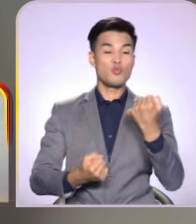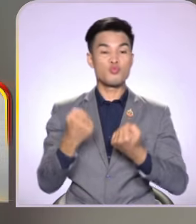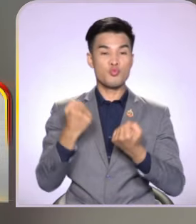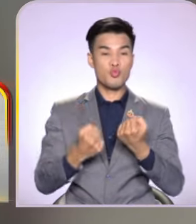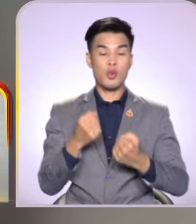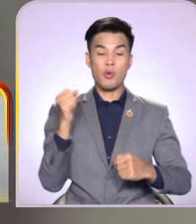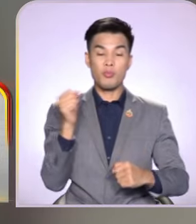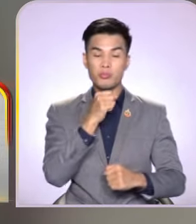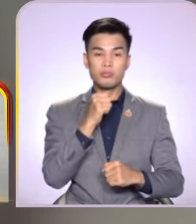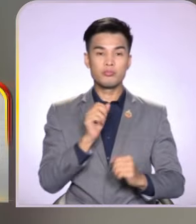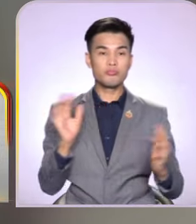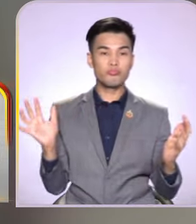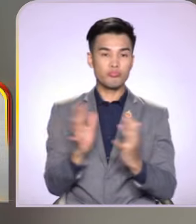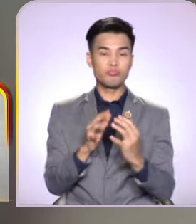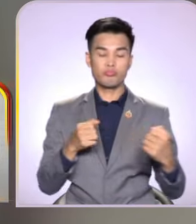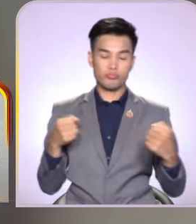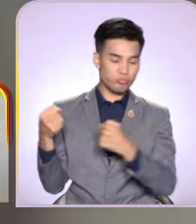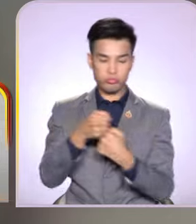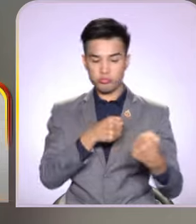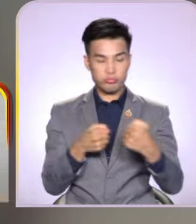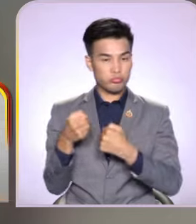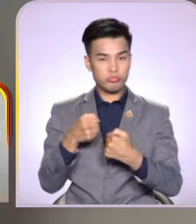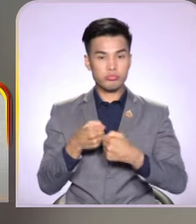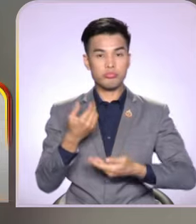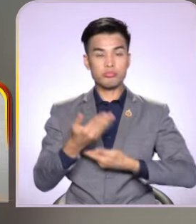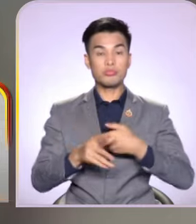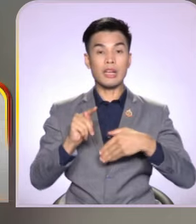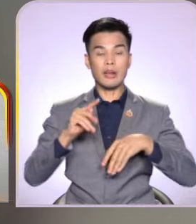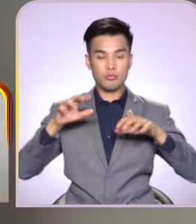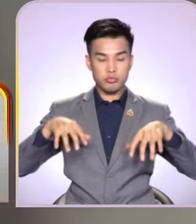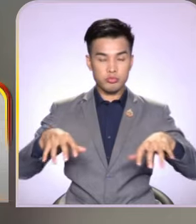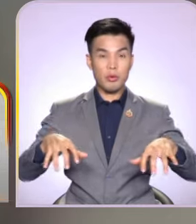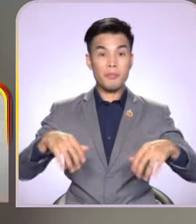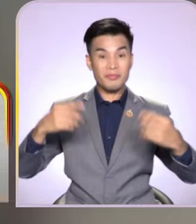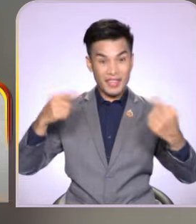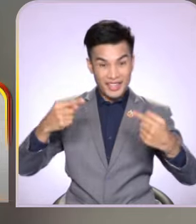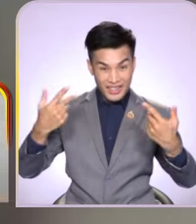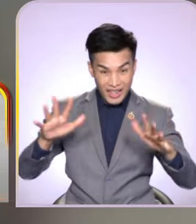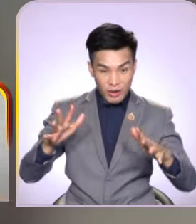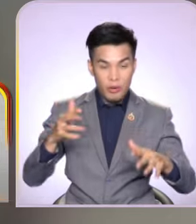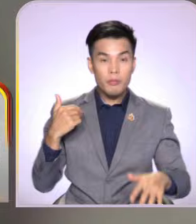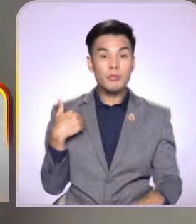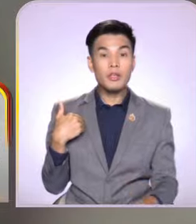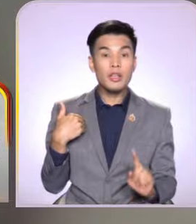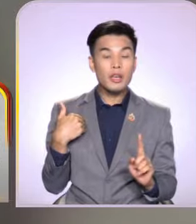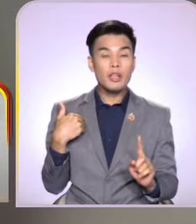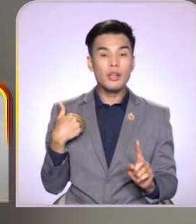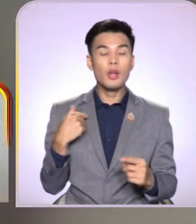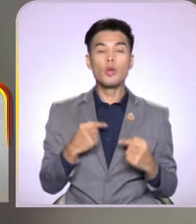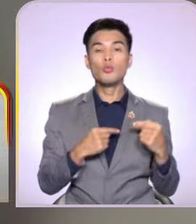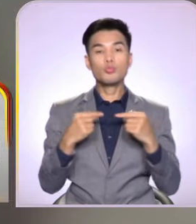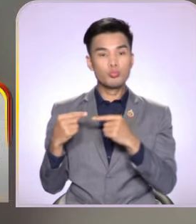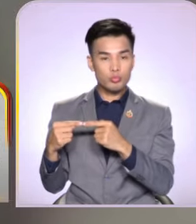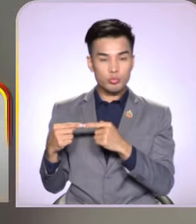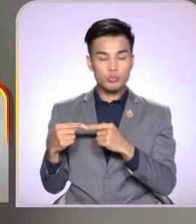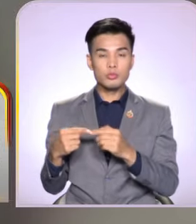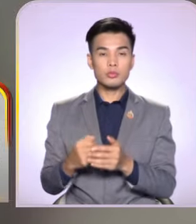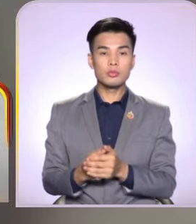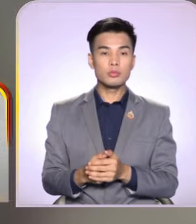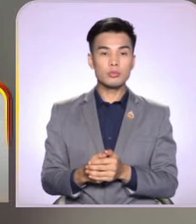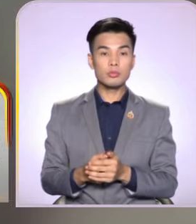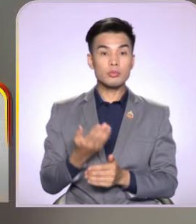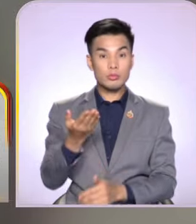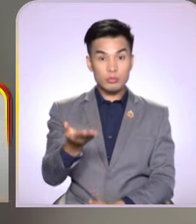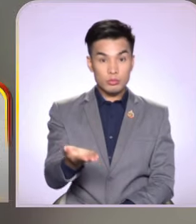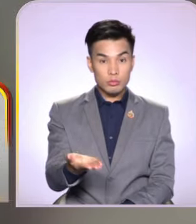องว่าไล่ตีกันมาจนถึงตลาดนัดชุมชนหลังจากตีกันนะคะก็นี่ไปกันต่อทางด้านของหน